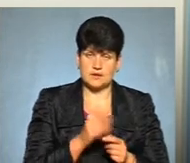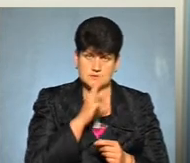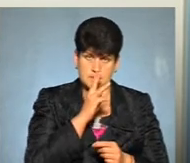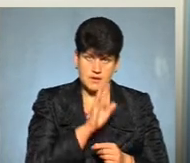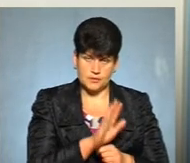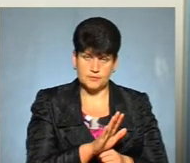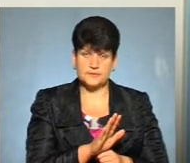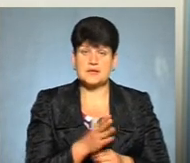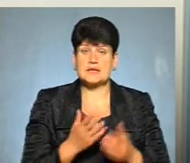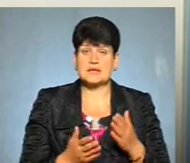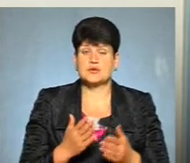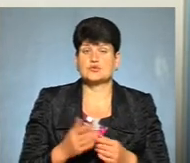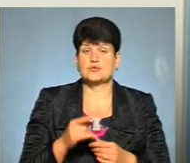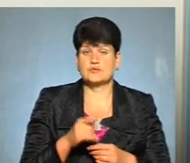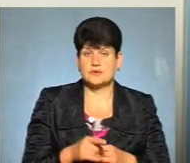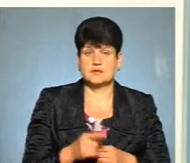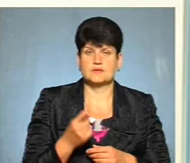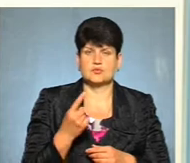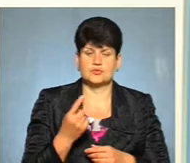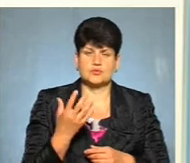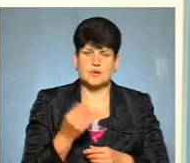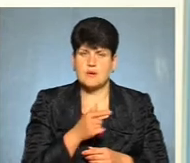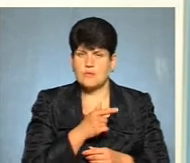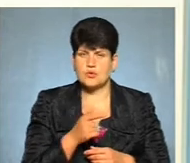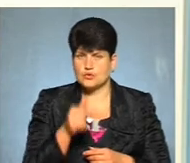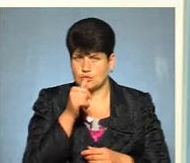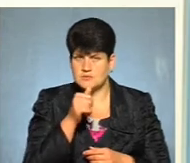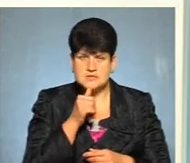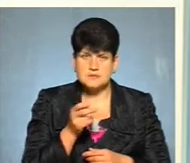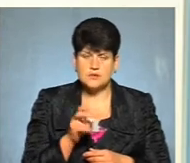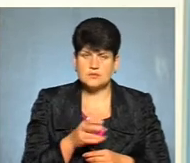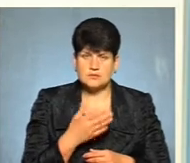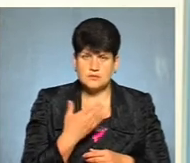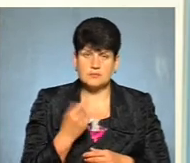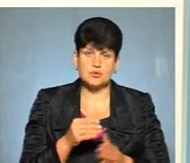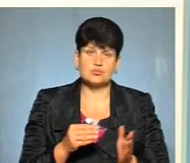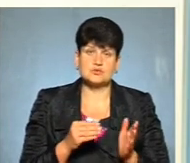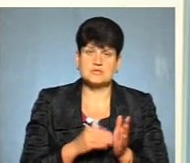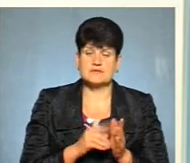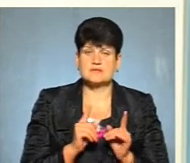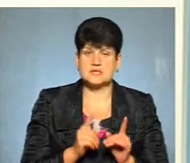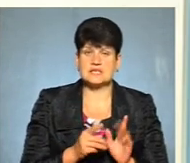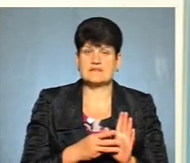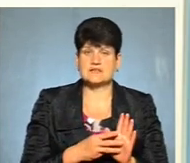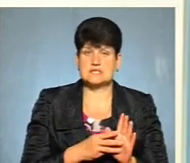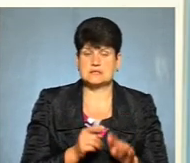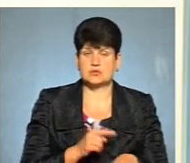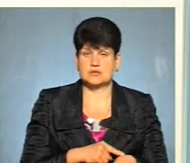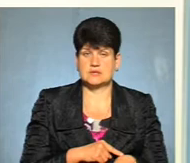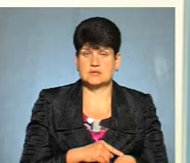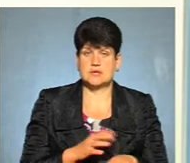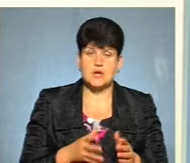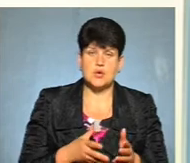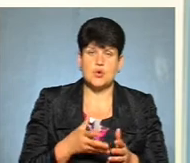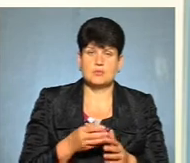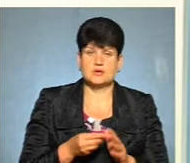плату. Якщо він жодного дня протягом місяця не виходив, йому ставиться тільки 8 годин і оплачується